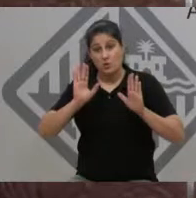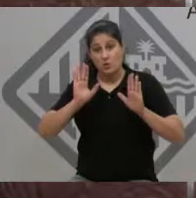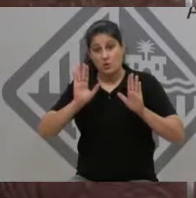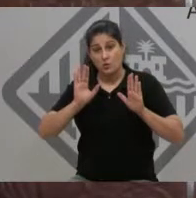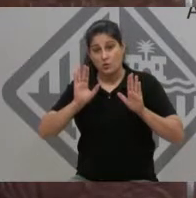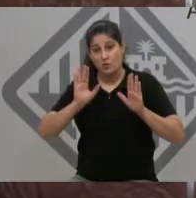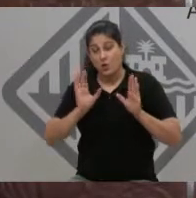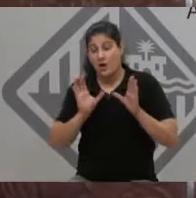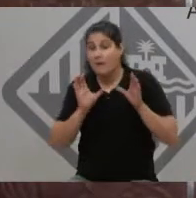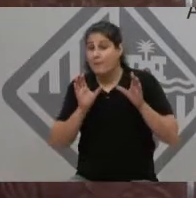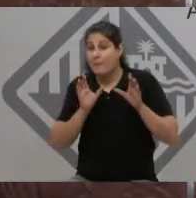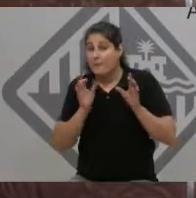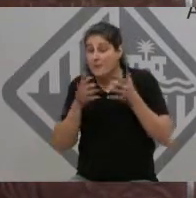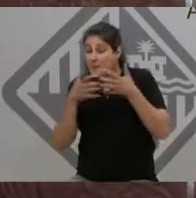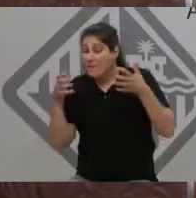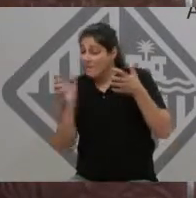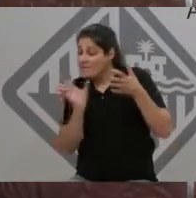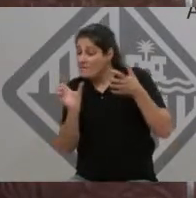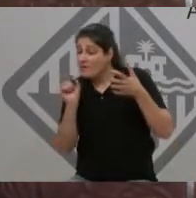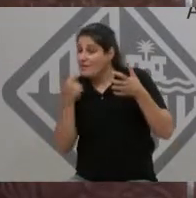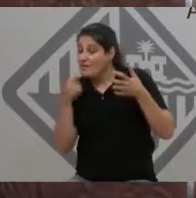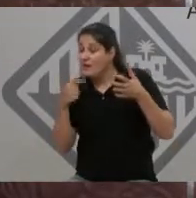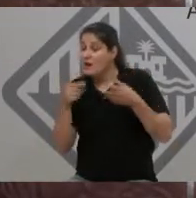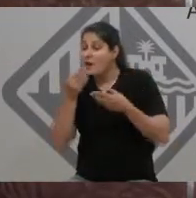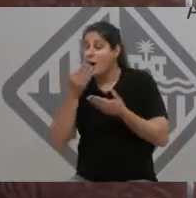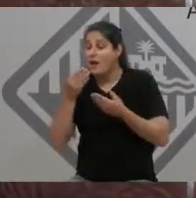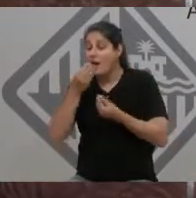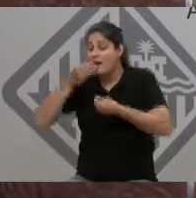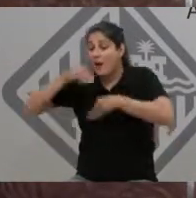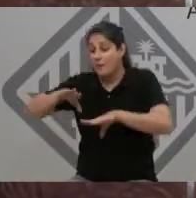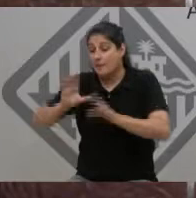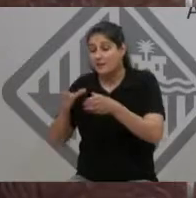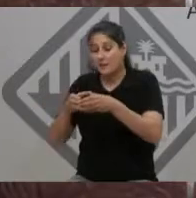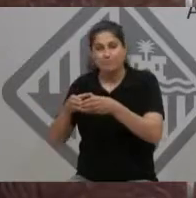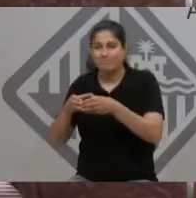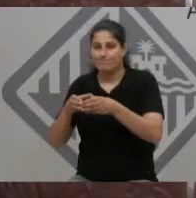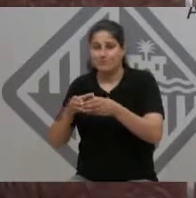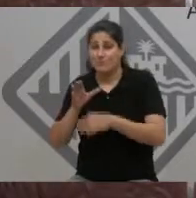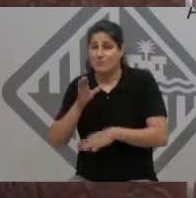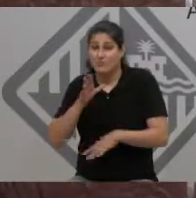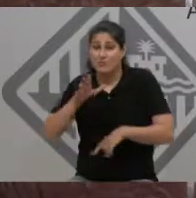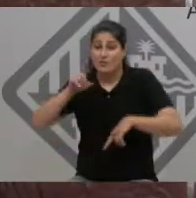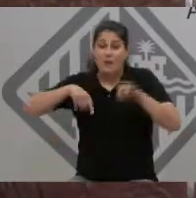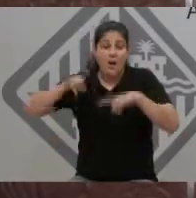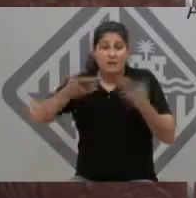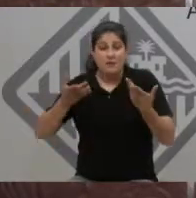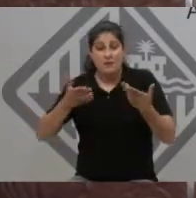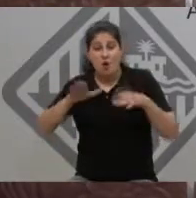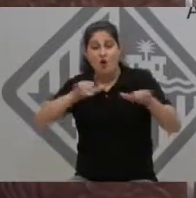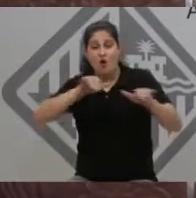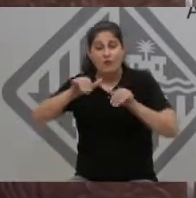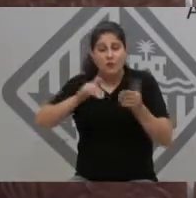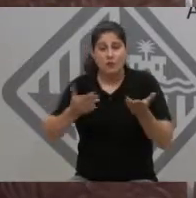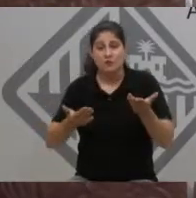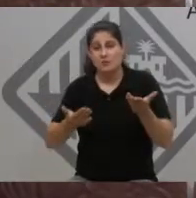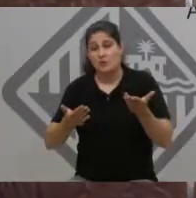no acceptaríem la part de que venguin negociats amb representants d'aquest col·lectiu, perquè normalment depenen de convocatòries que